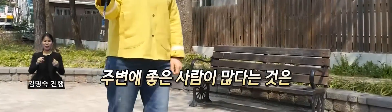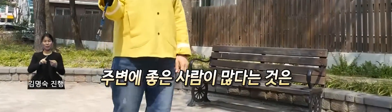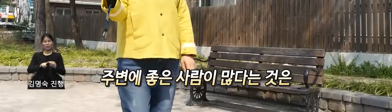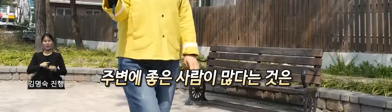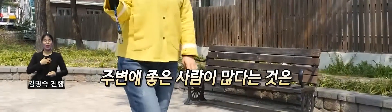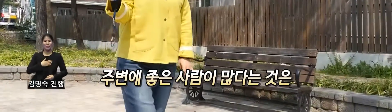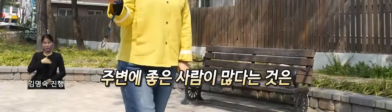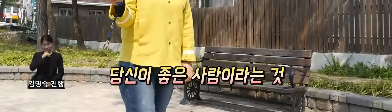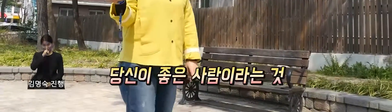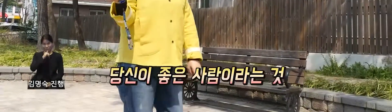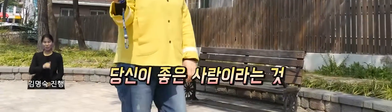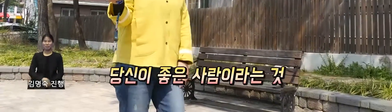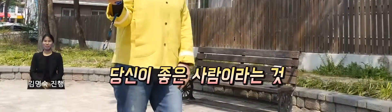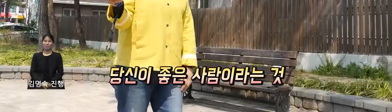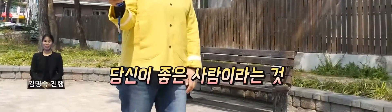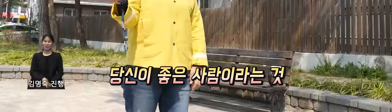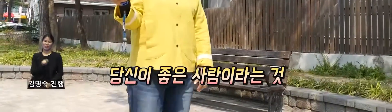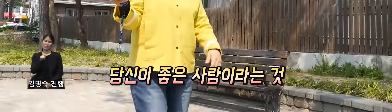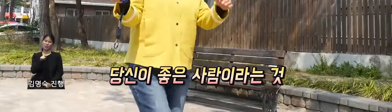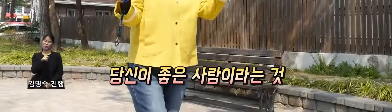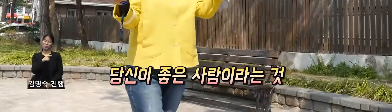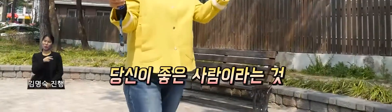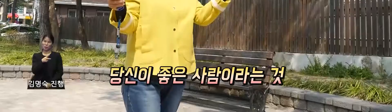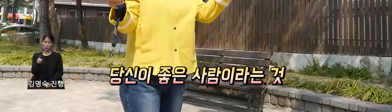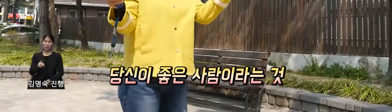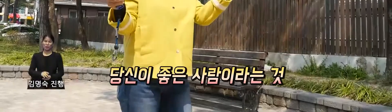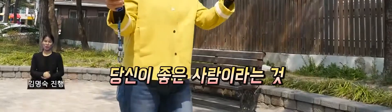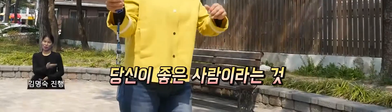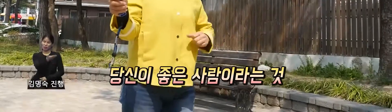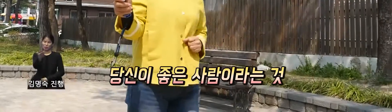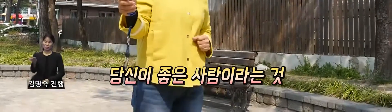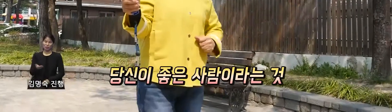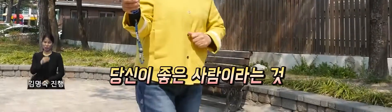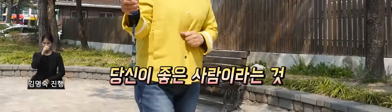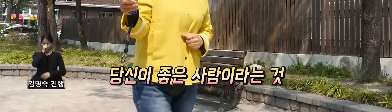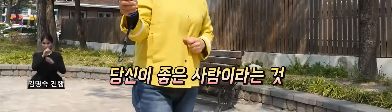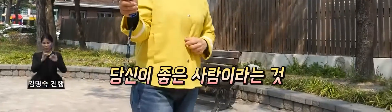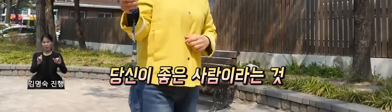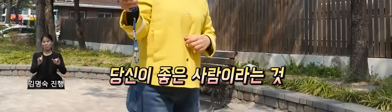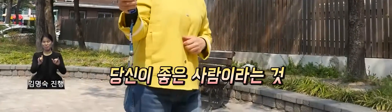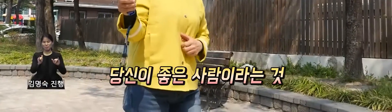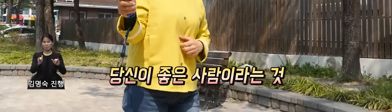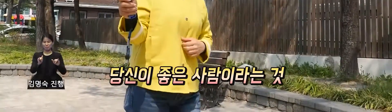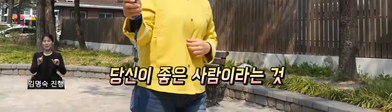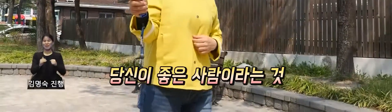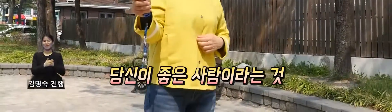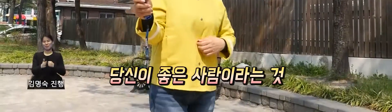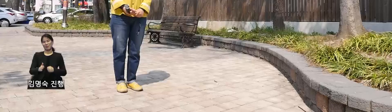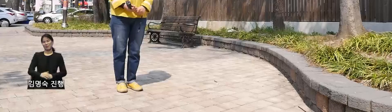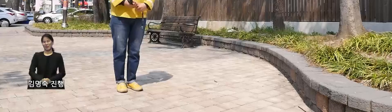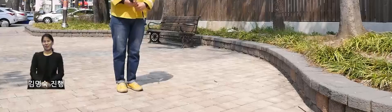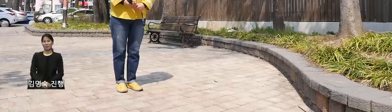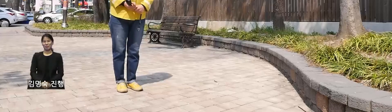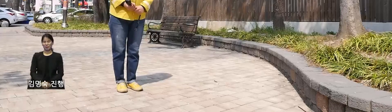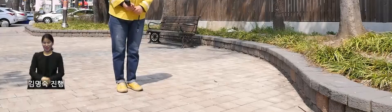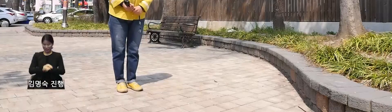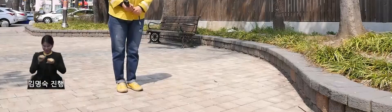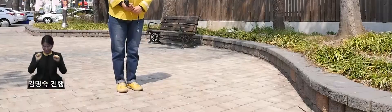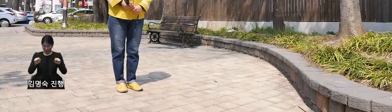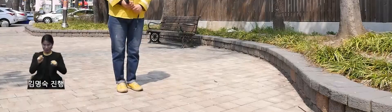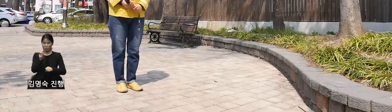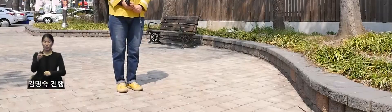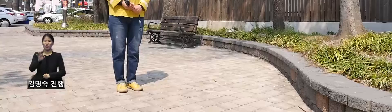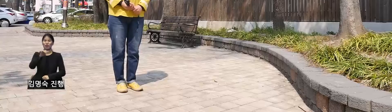알고 계시죠? 그것은 바로 여러분이 좋은 사람이기 때문입니다.